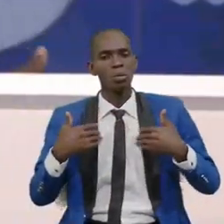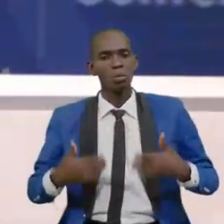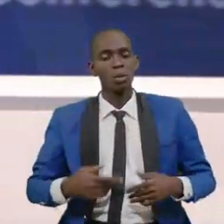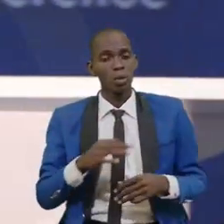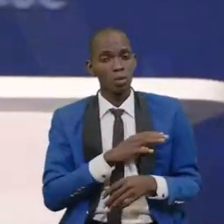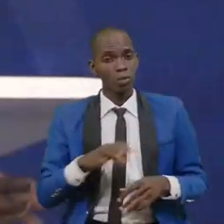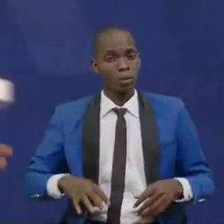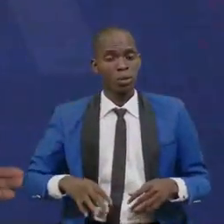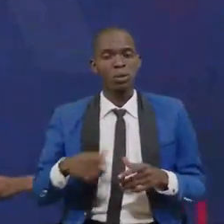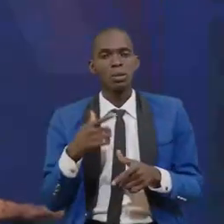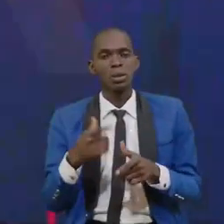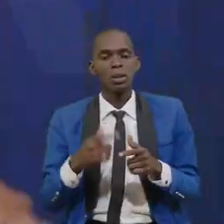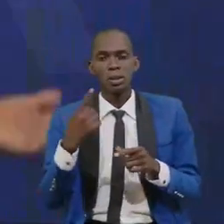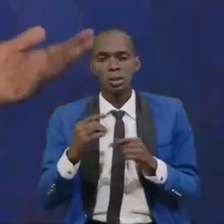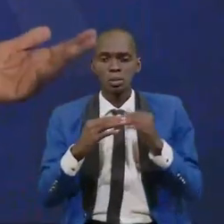Christ,